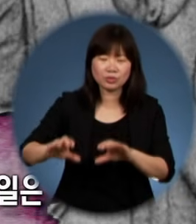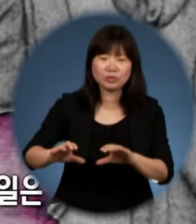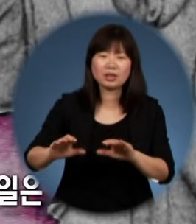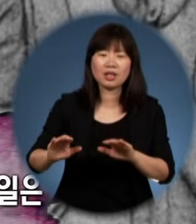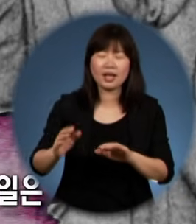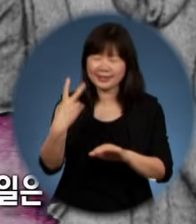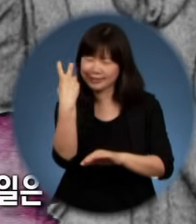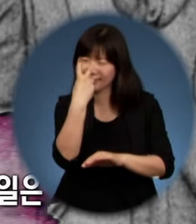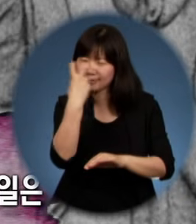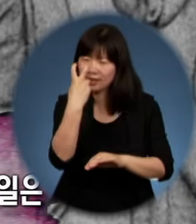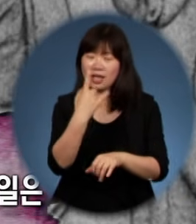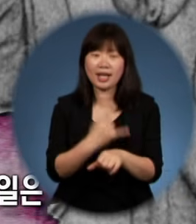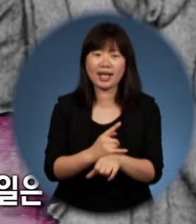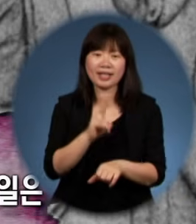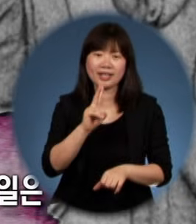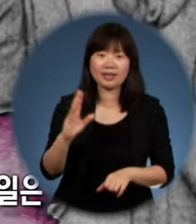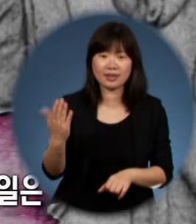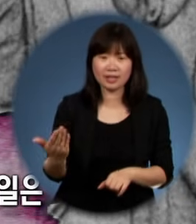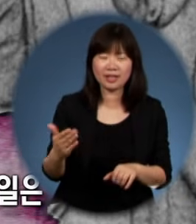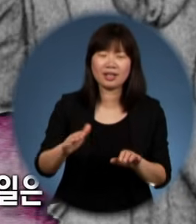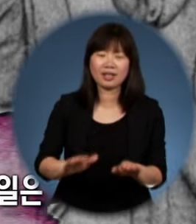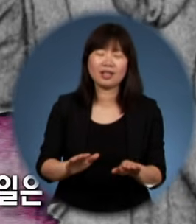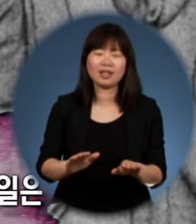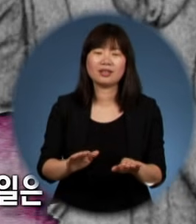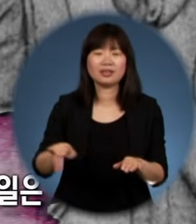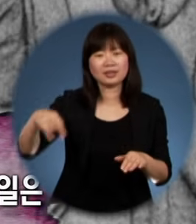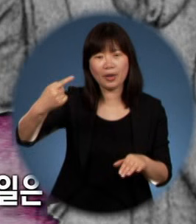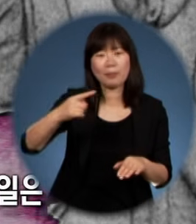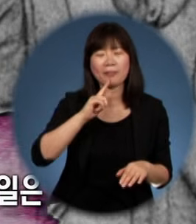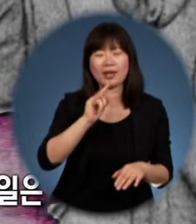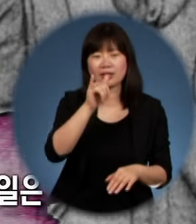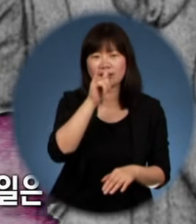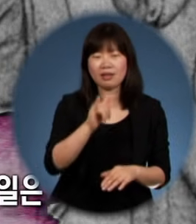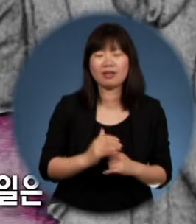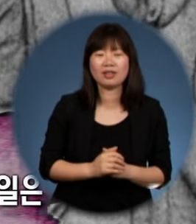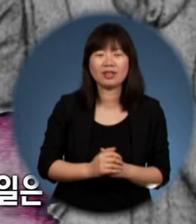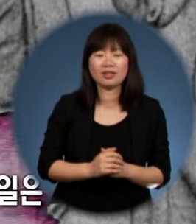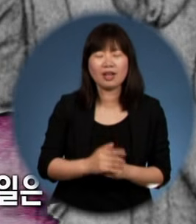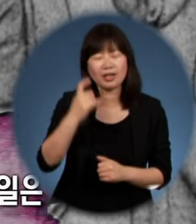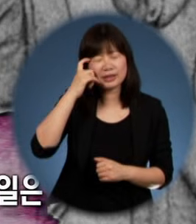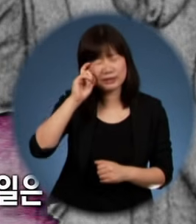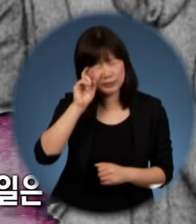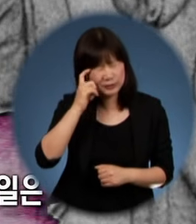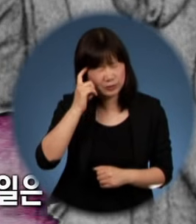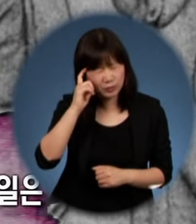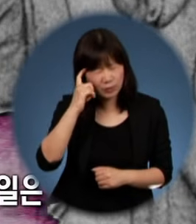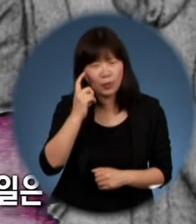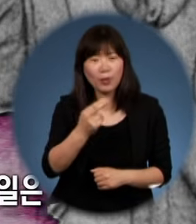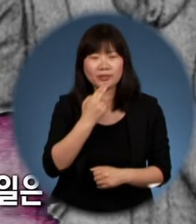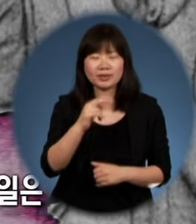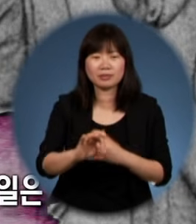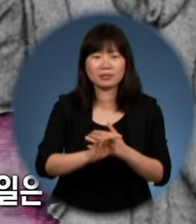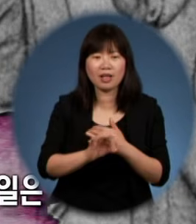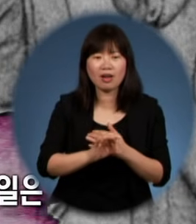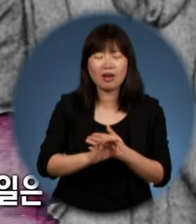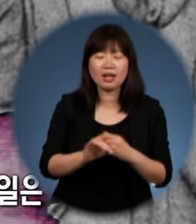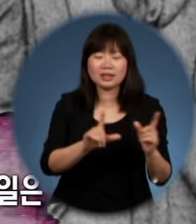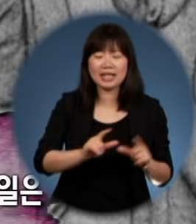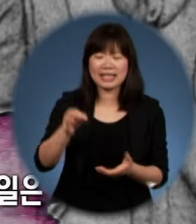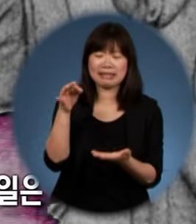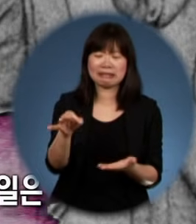성찰해야 한다 라고 하면서 그 다음 말을 합니다 쑤 거 하지 않는 삶은 살 가치가